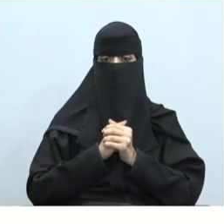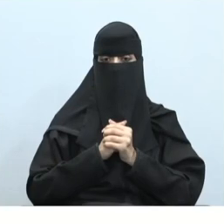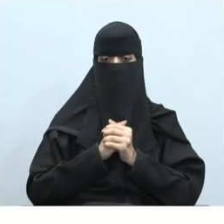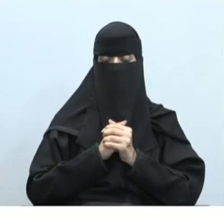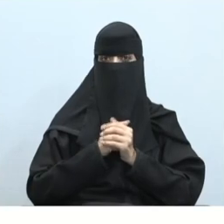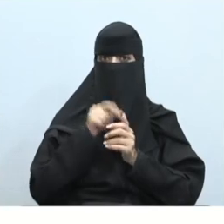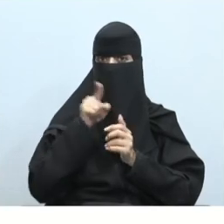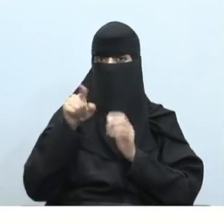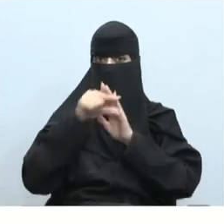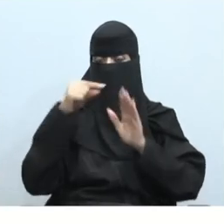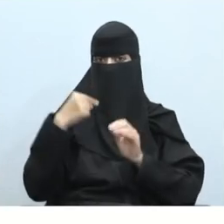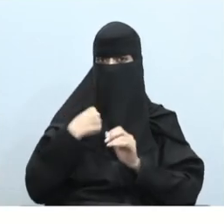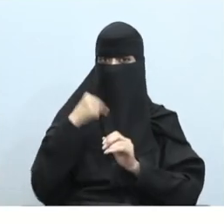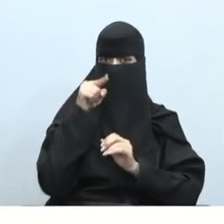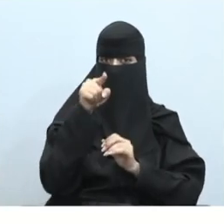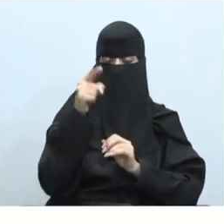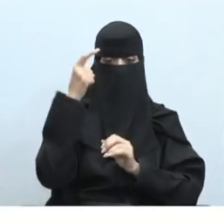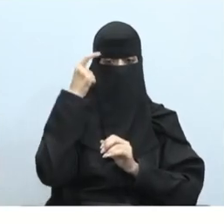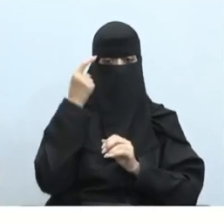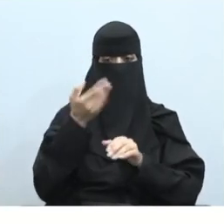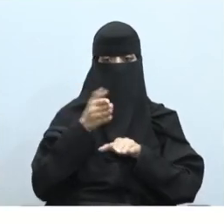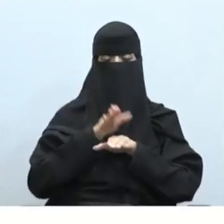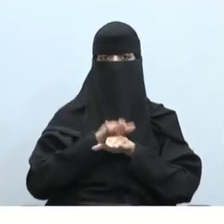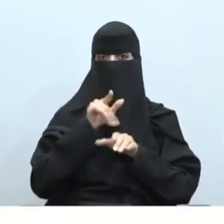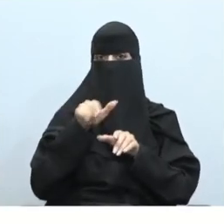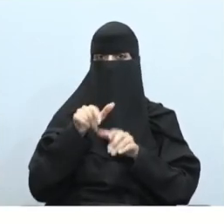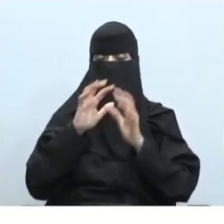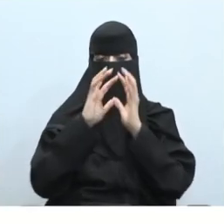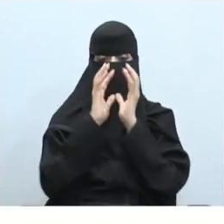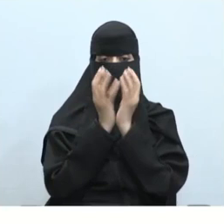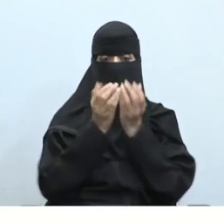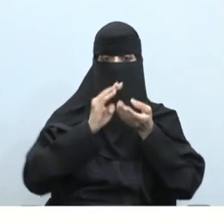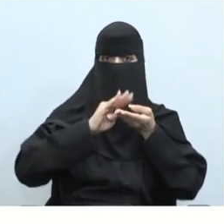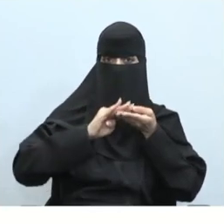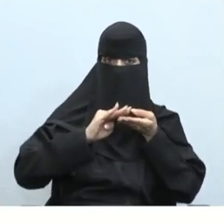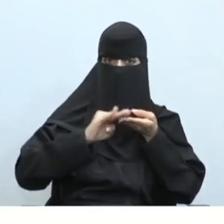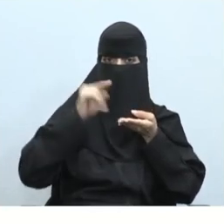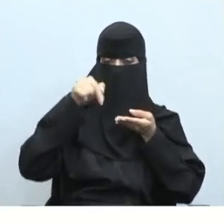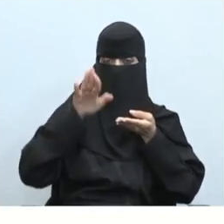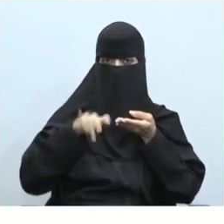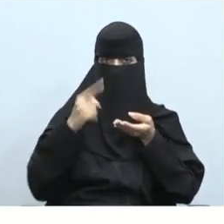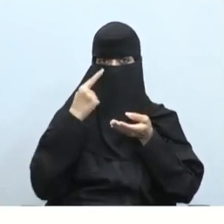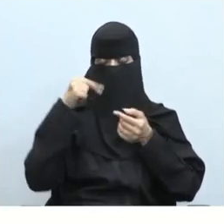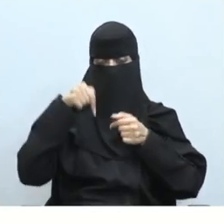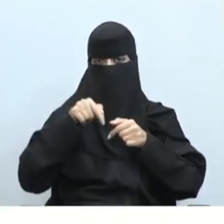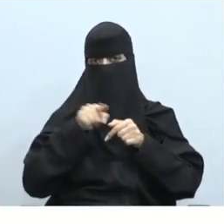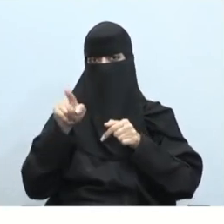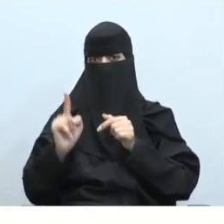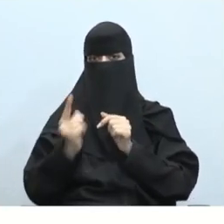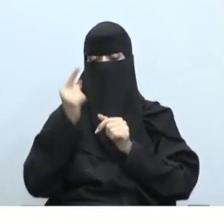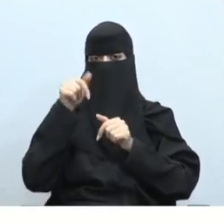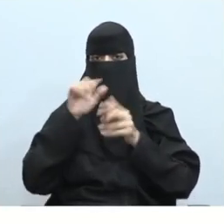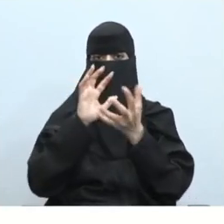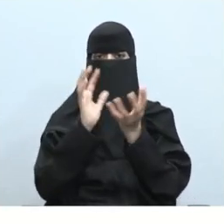في هذا الدرس انا وانتم تعرفنا على كوكب الارض الذي نعيش فيه وهو احد